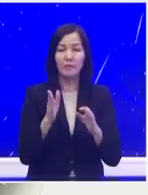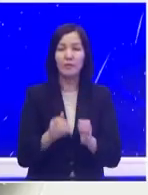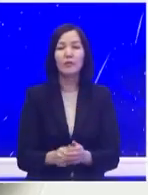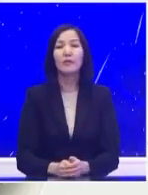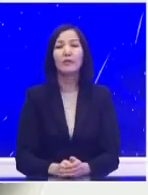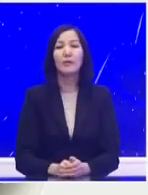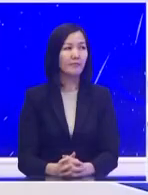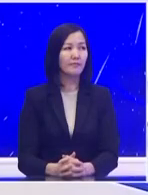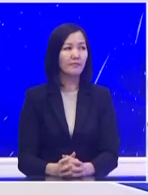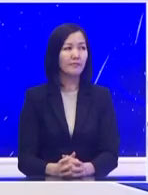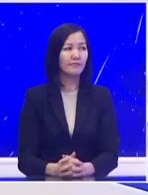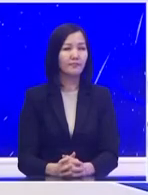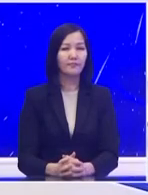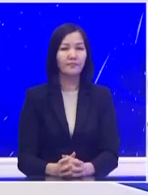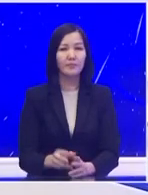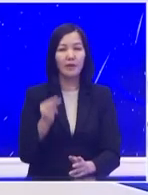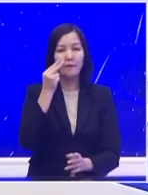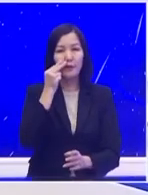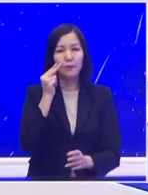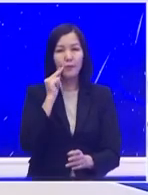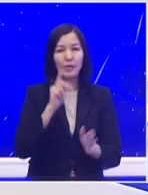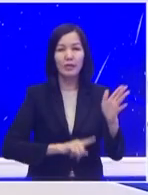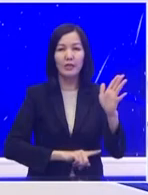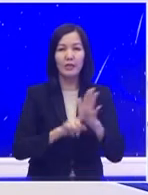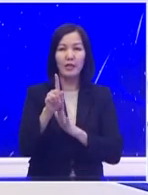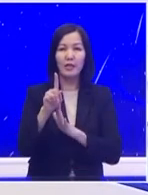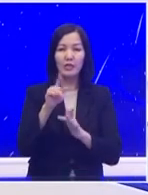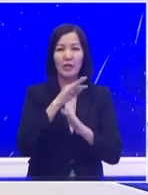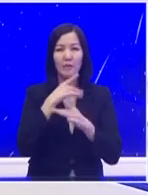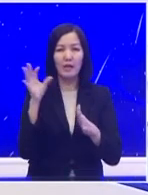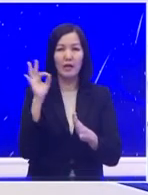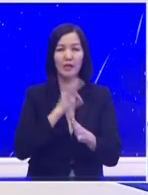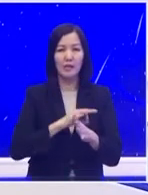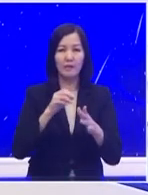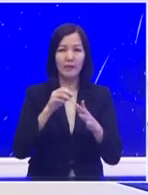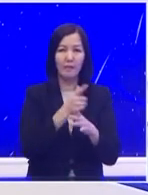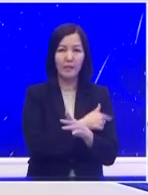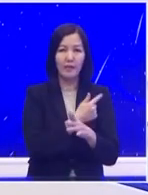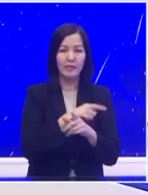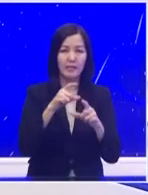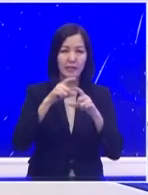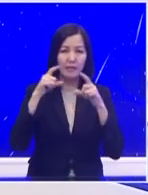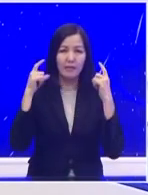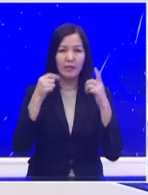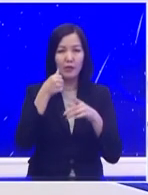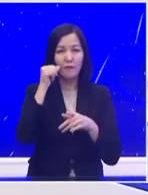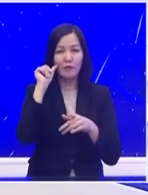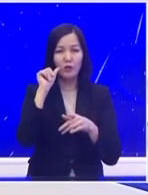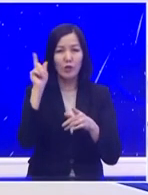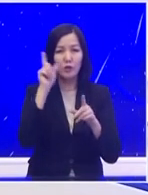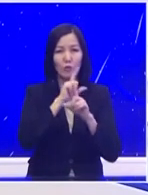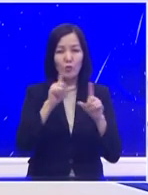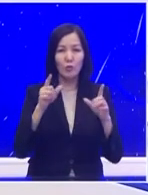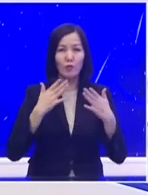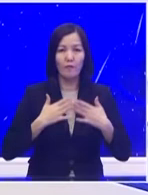Талдыкурган. В Шымкенте начали выпускать многоразовые медицинские маски. Еще вчера здесь шили школьную форму,